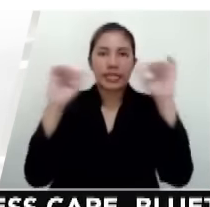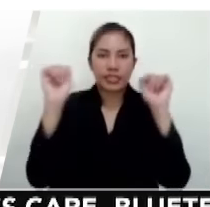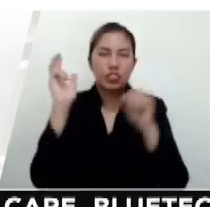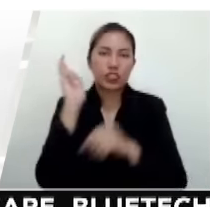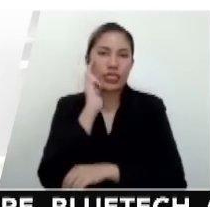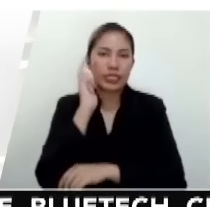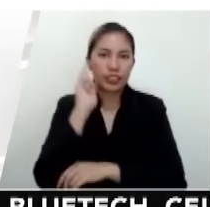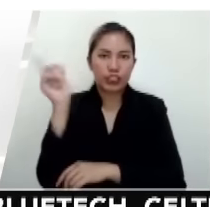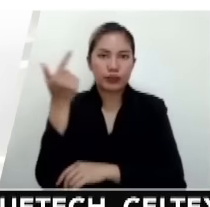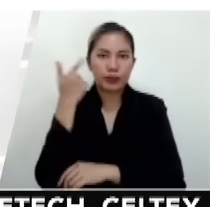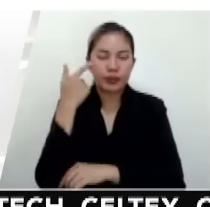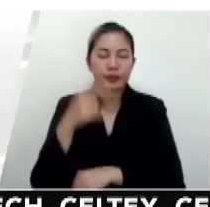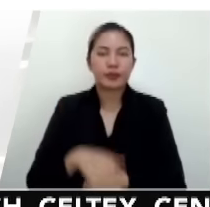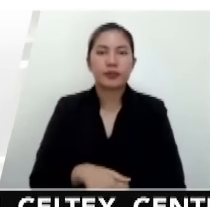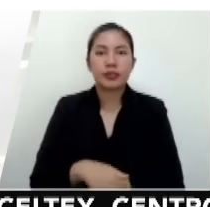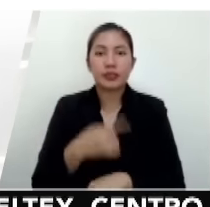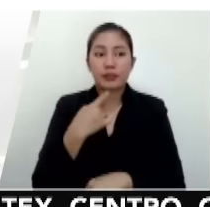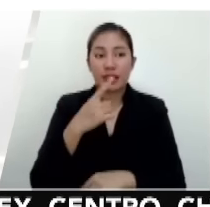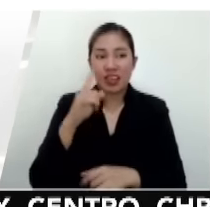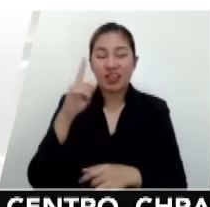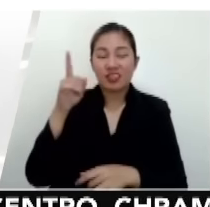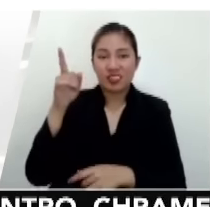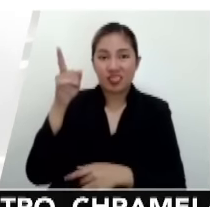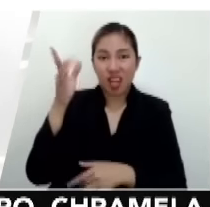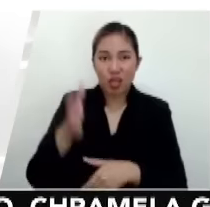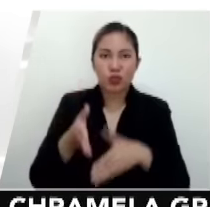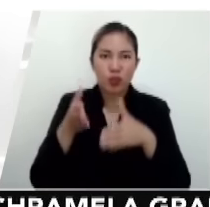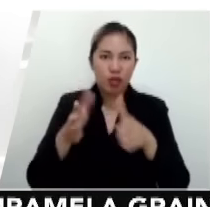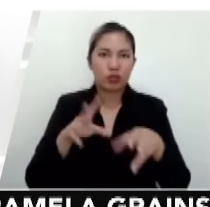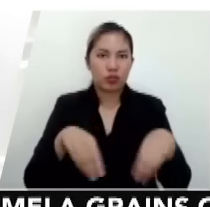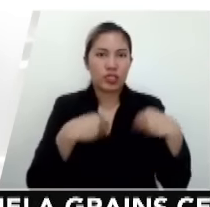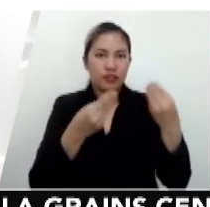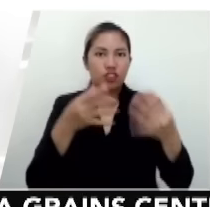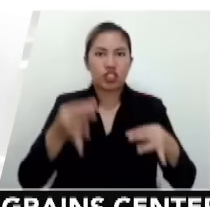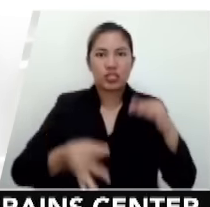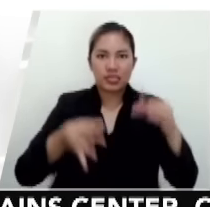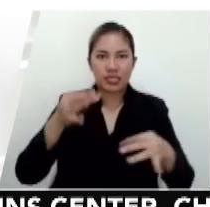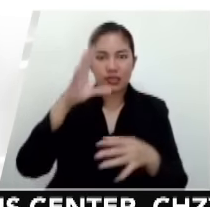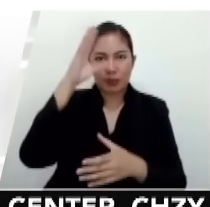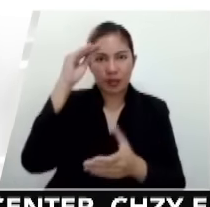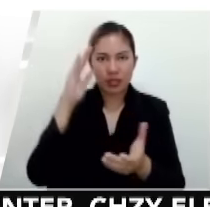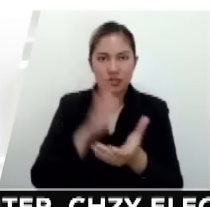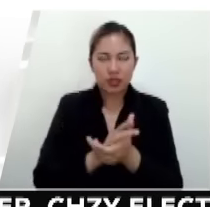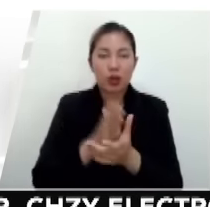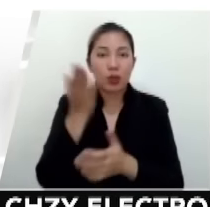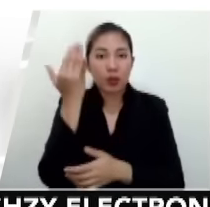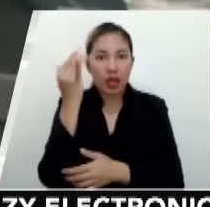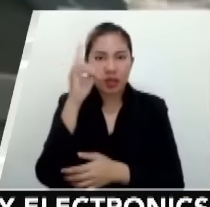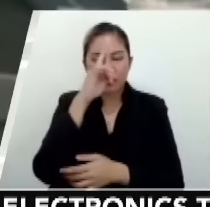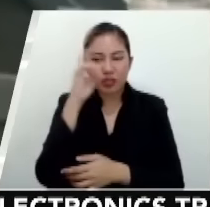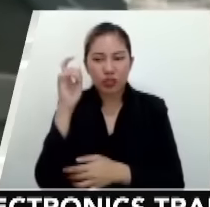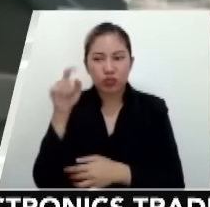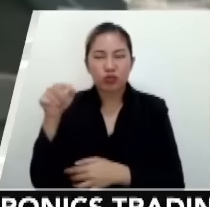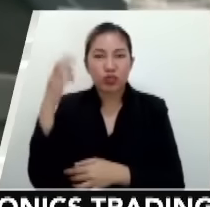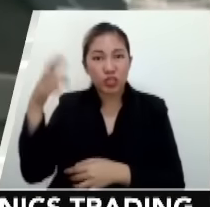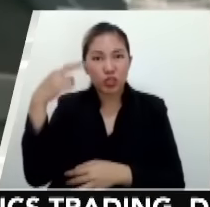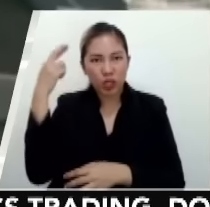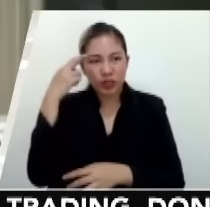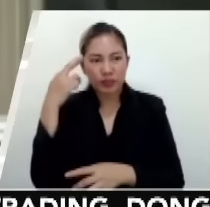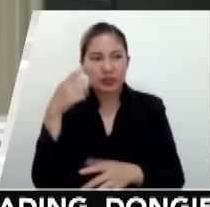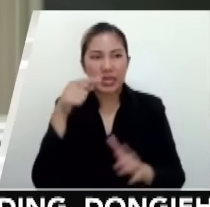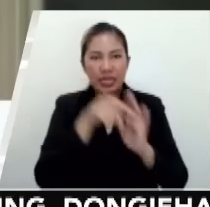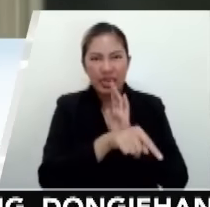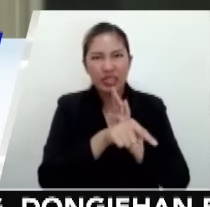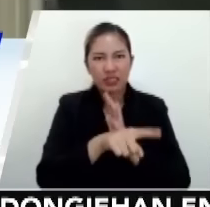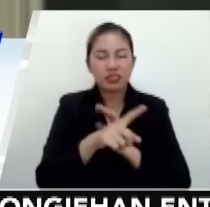paraan daw ito ng Diyos para mabigyan ng hustisya ang kanyang asawa, lalo't iniugnay sa droga ang motibo ng pagpatay sa kanya noon. Sila Sir Leonardo na